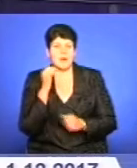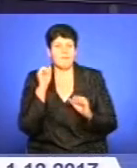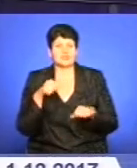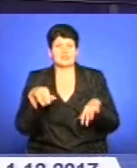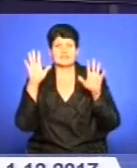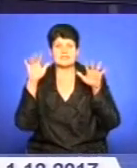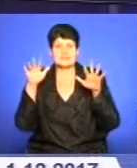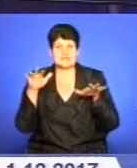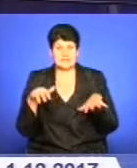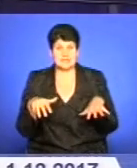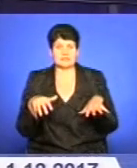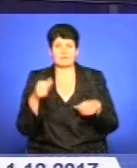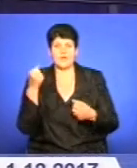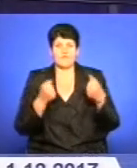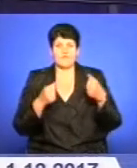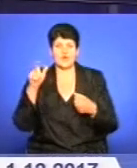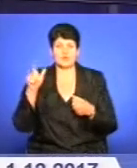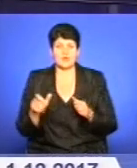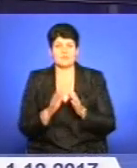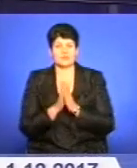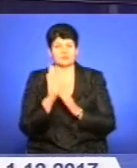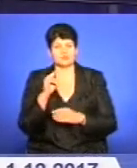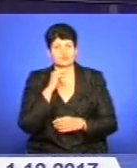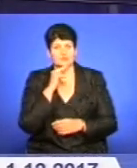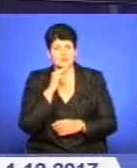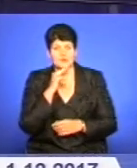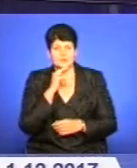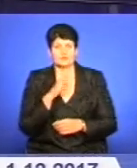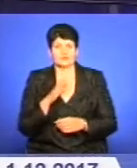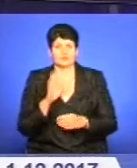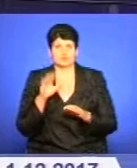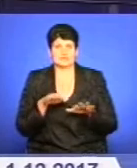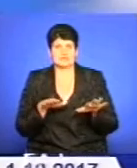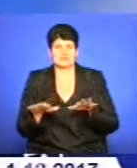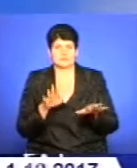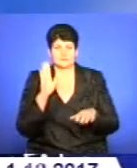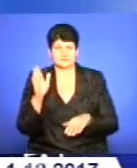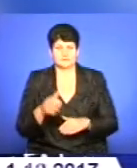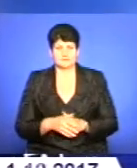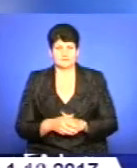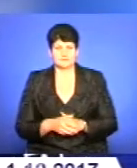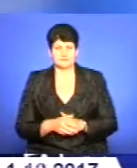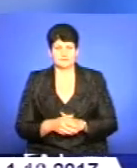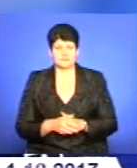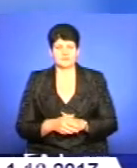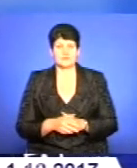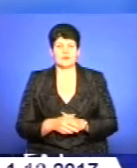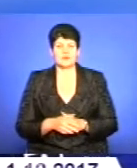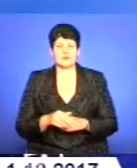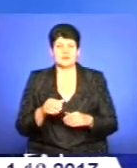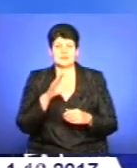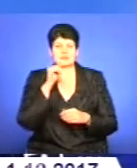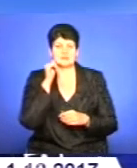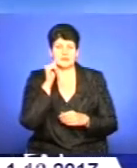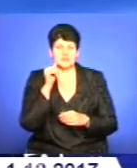сніг. Водіям метеорологи рекомендують бути обачними, бо на дорогах можливо ожеледиться. На завтрашню добу вночі місцями в